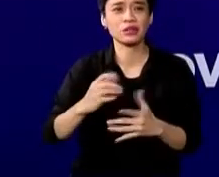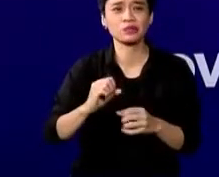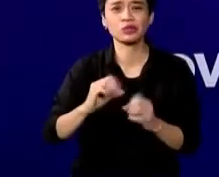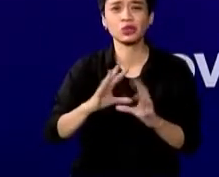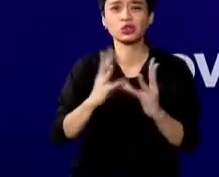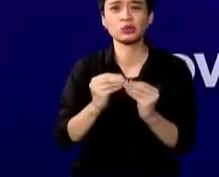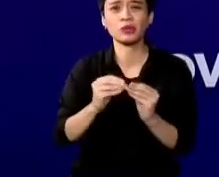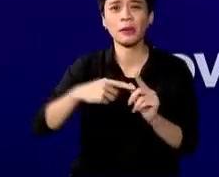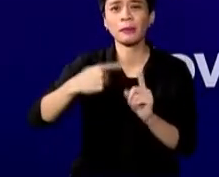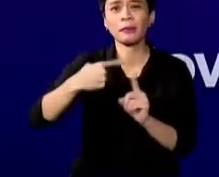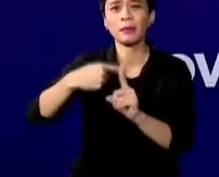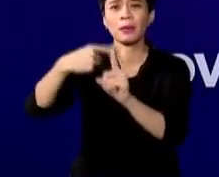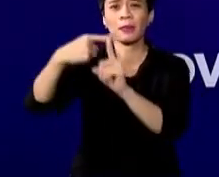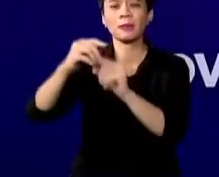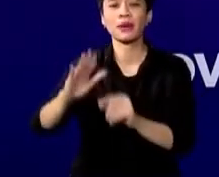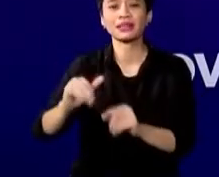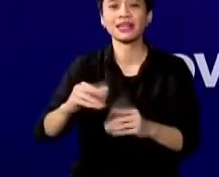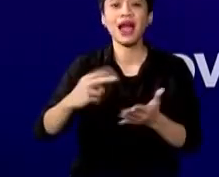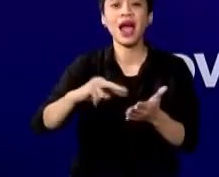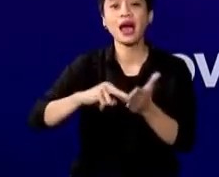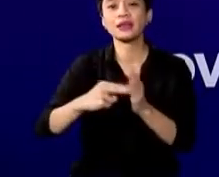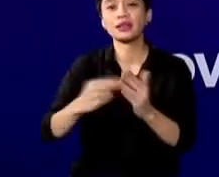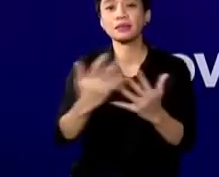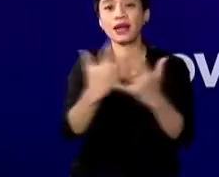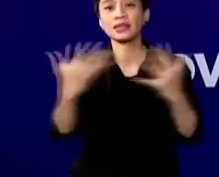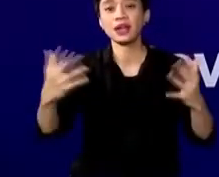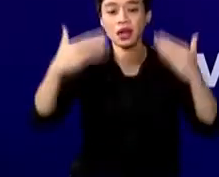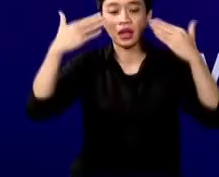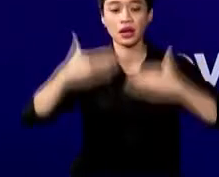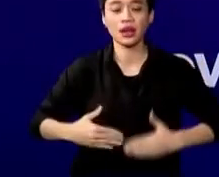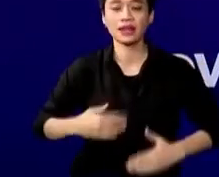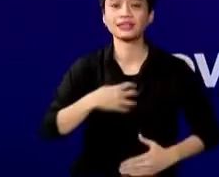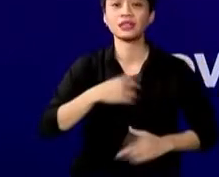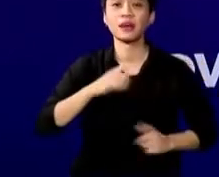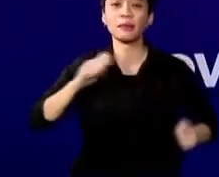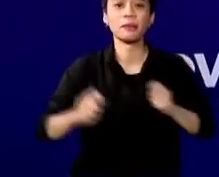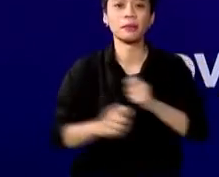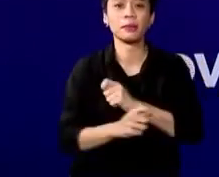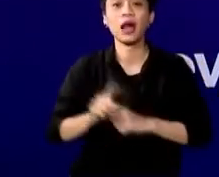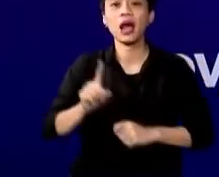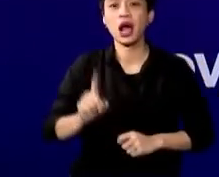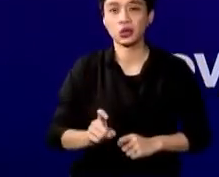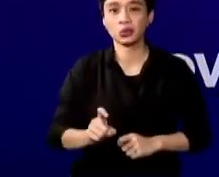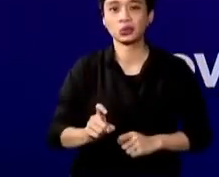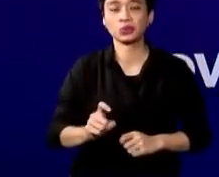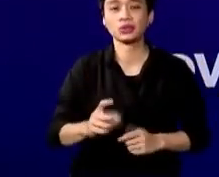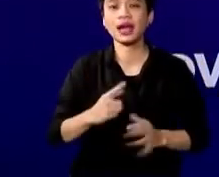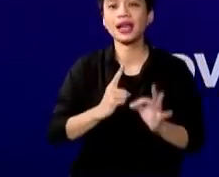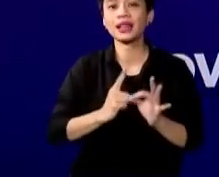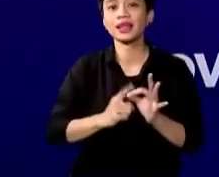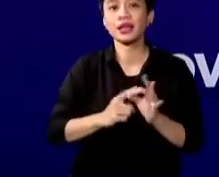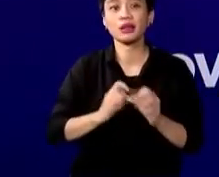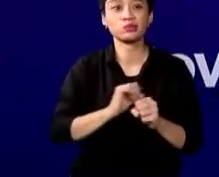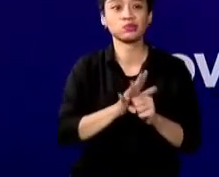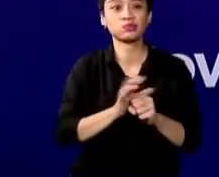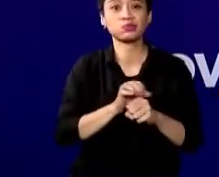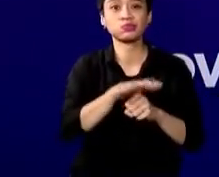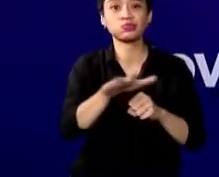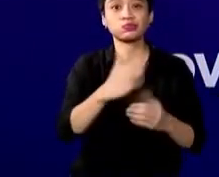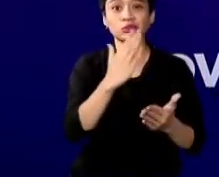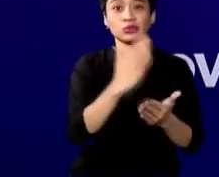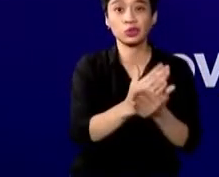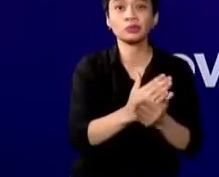bertambah adalah perubahan perilaku sepanjang perubahan perilaku itu menjadi bagian dari etos kerja masyarakat maka kita bisa